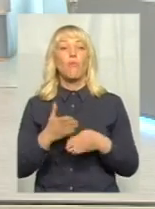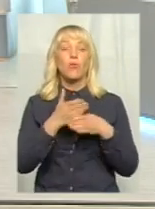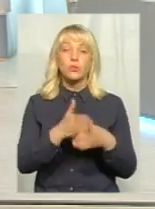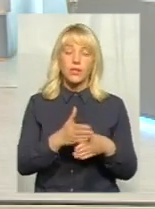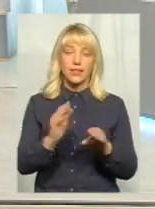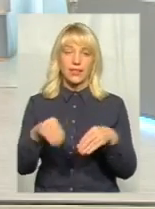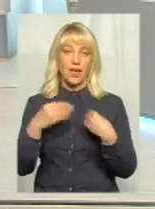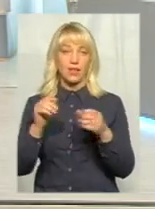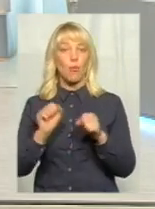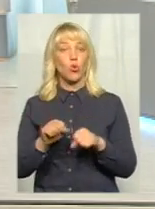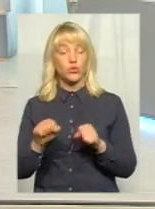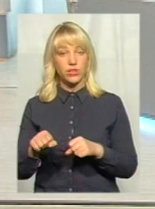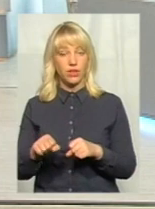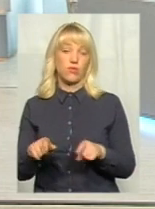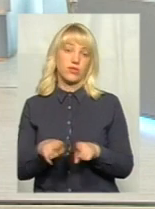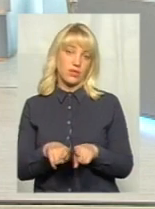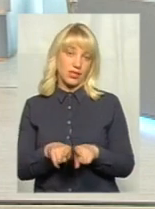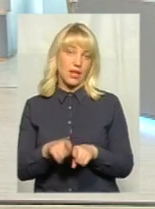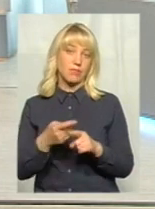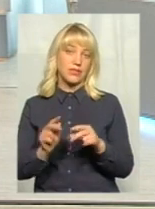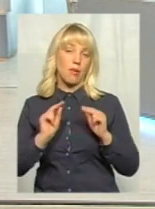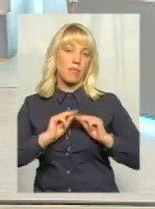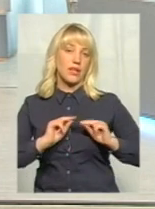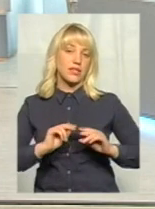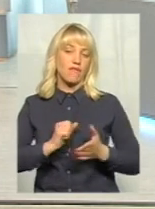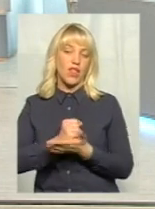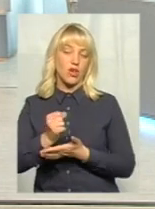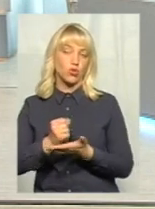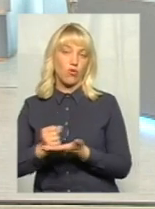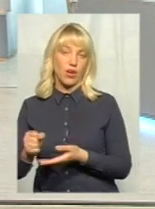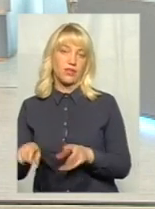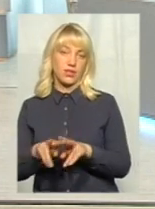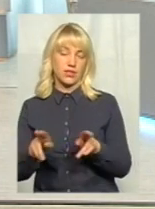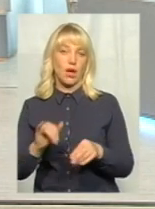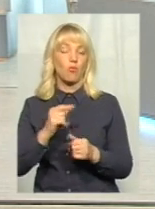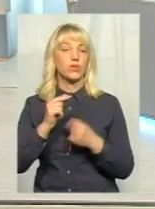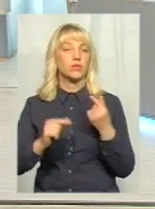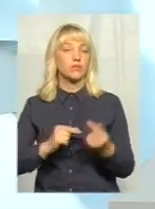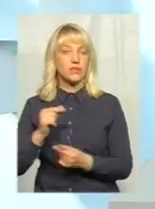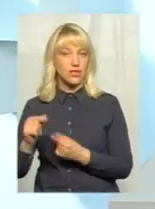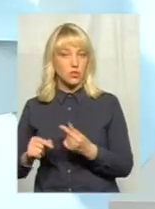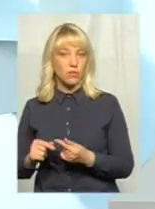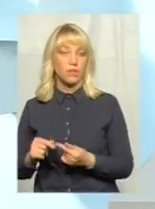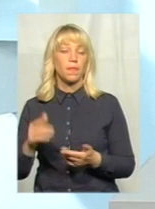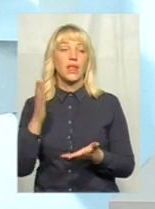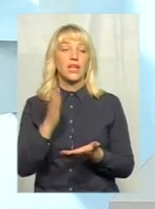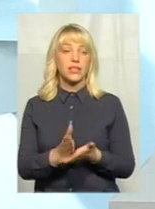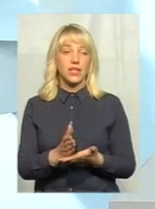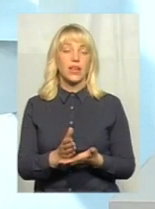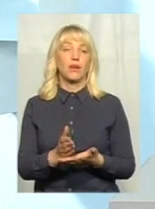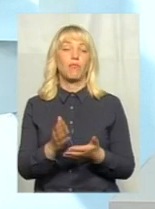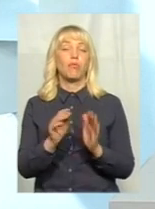Дати можливості. І так само це з працевлаштуванням відбувається, і точно так само з бізнесом. Ну, є програма